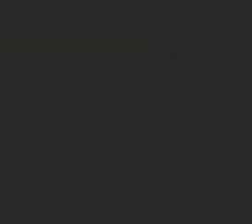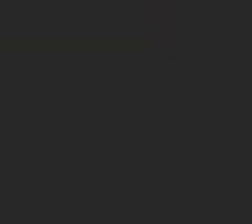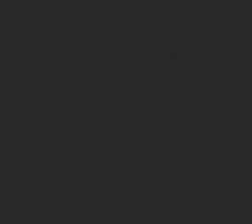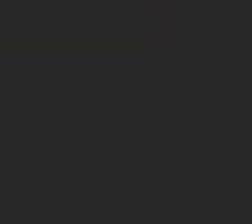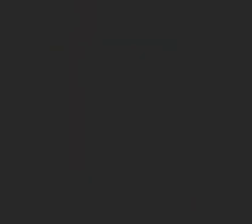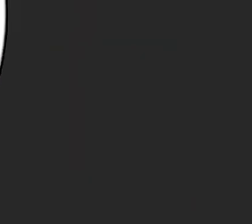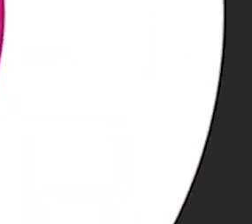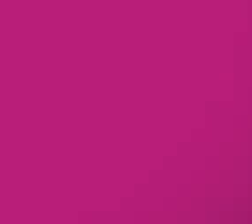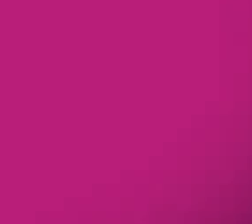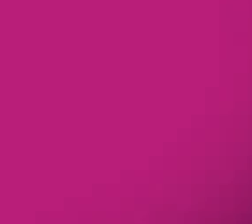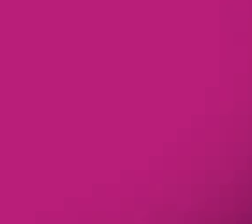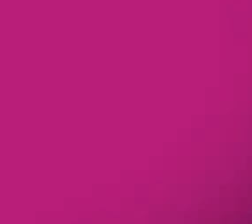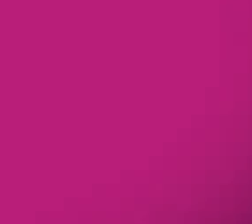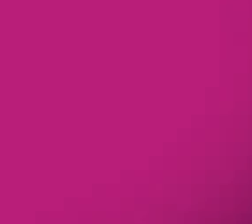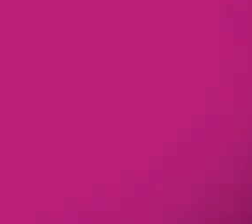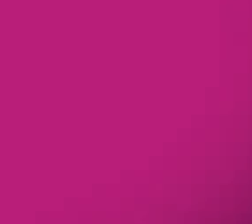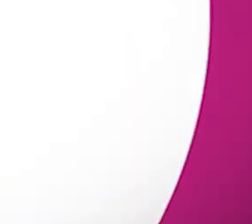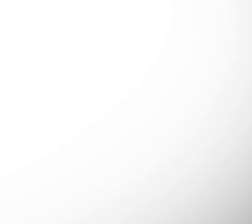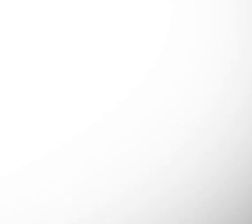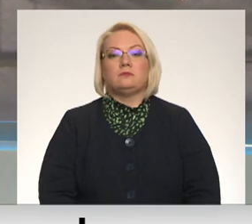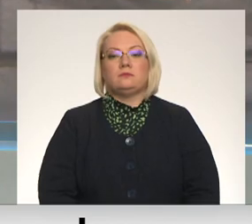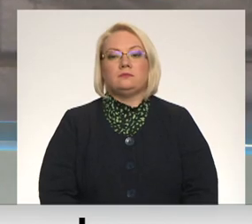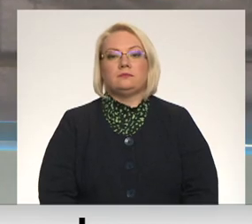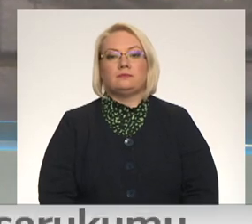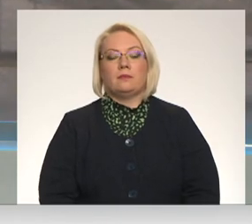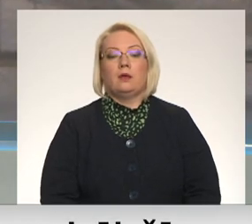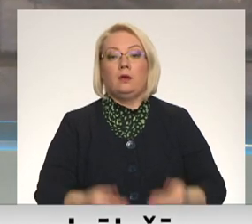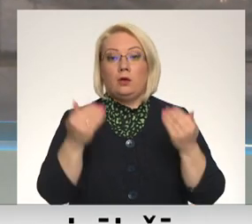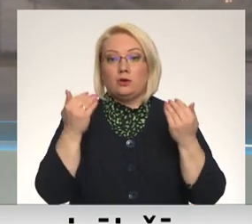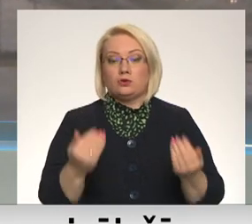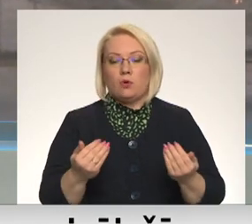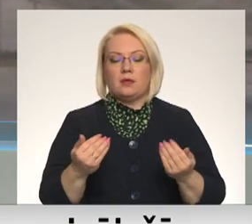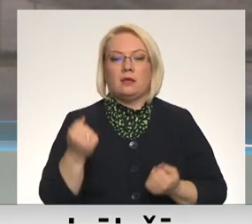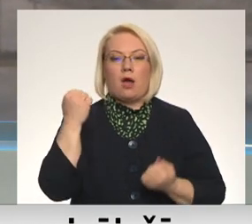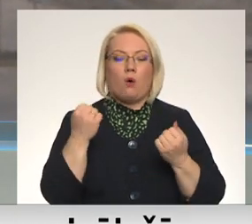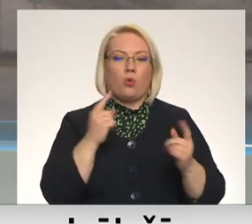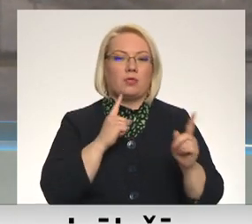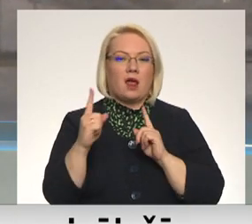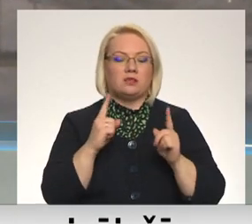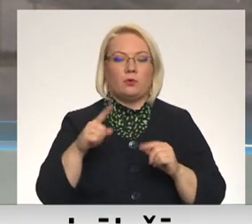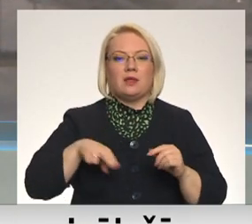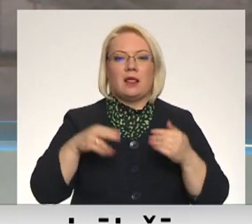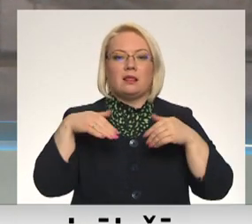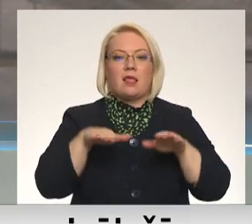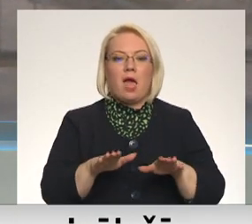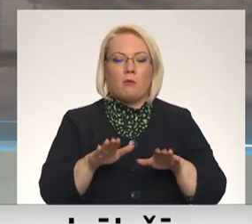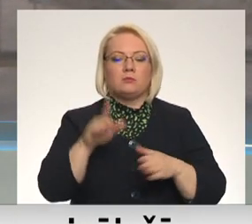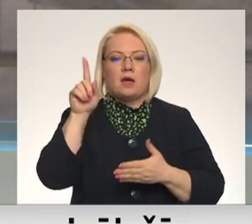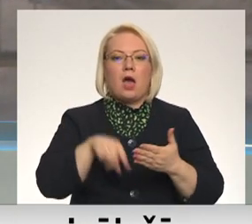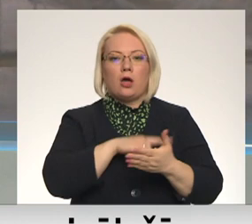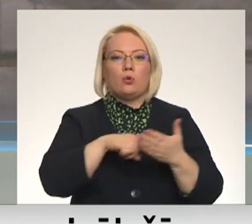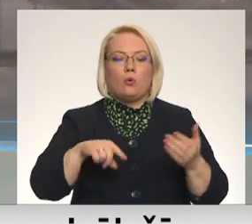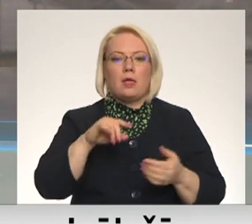Re, viss ēters ir te! Šodien stājas spēkā autotransporta direkcijas lēmums anulēt